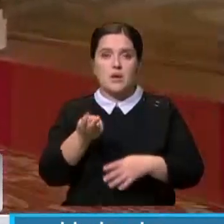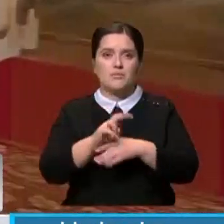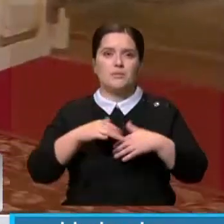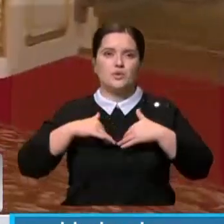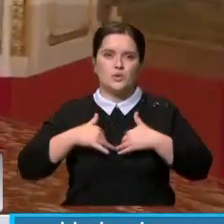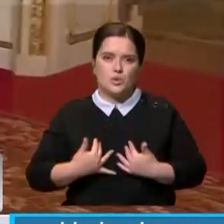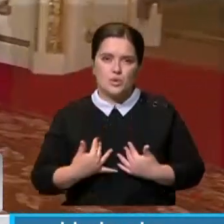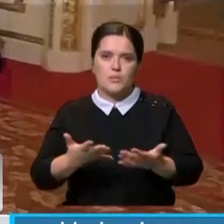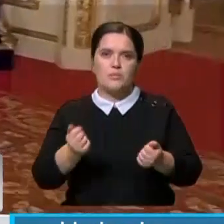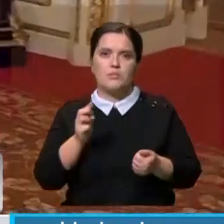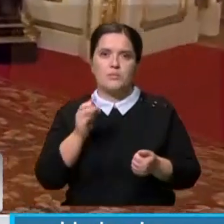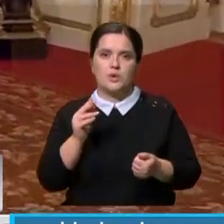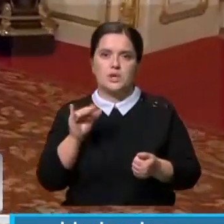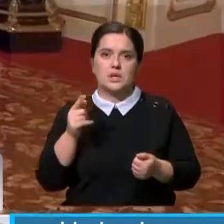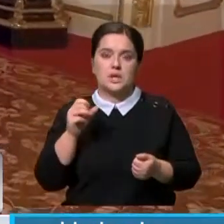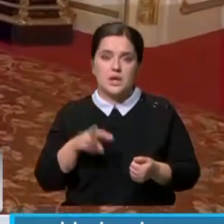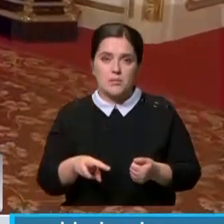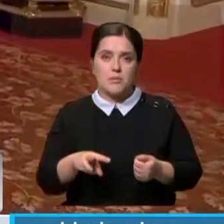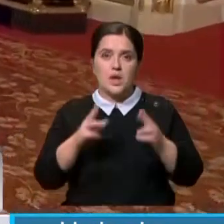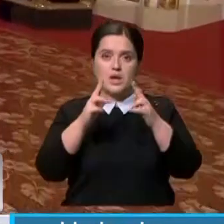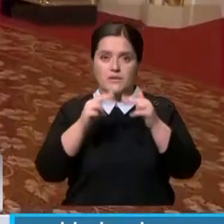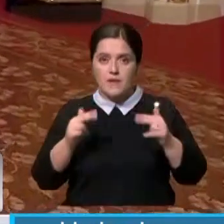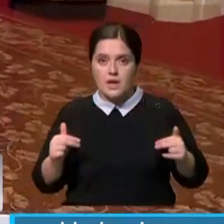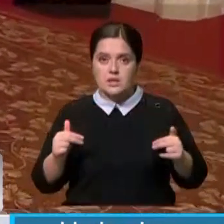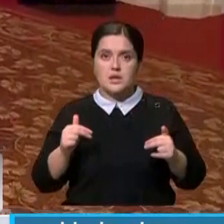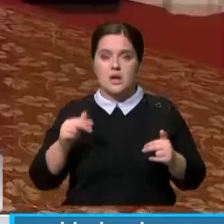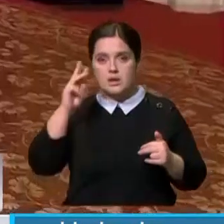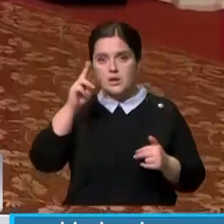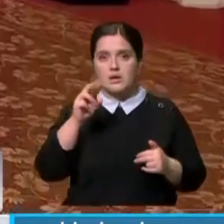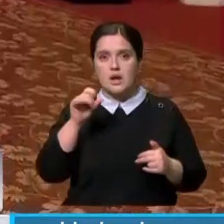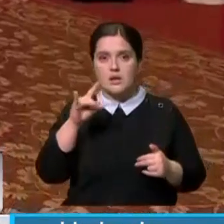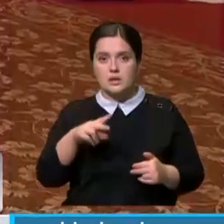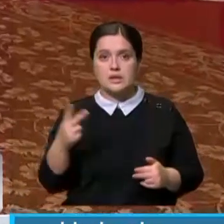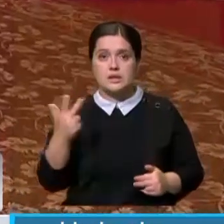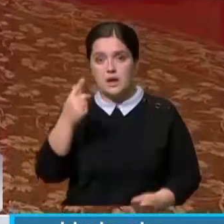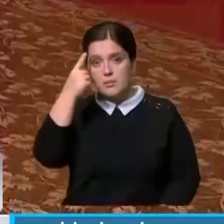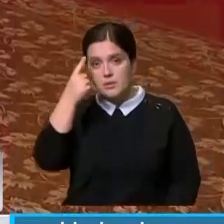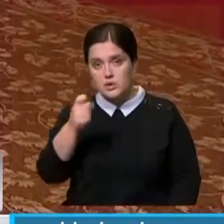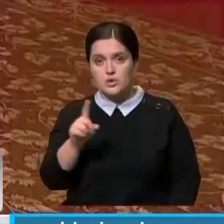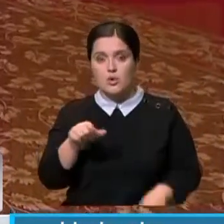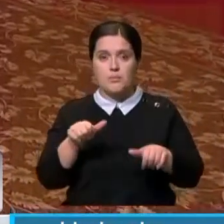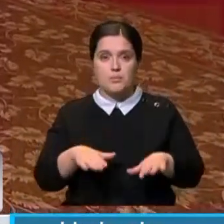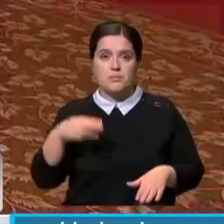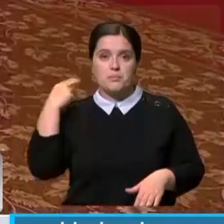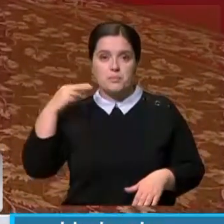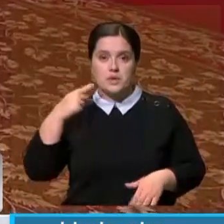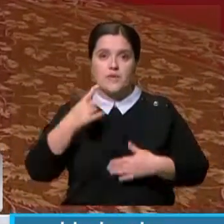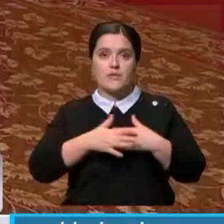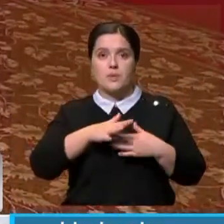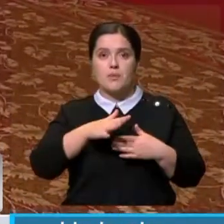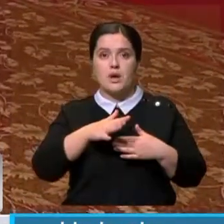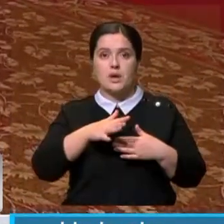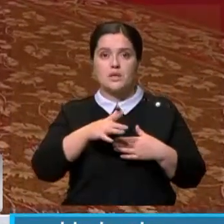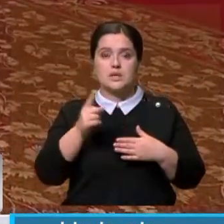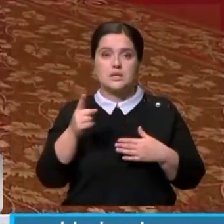приеме в Букингемском дворце и выразил соболезнования королю Карлу III, проинформировав о том, что по решению президента страны в ближайшее